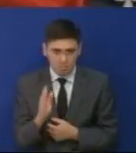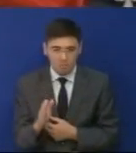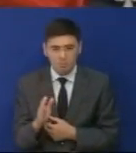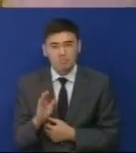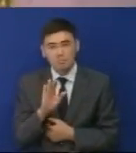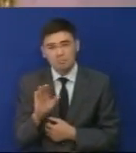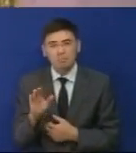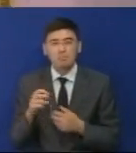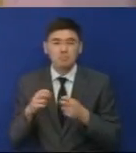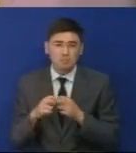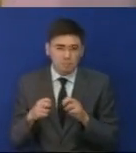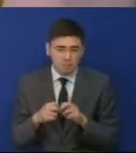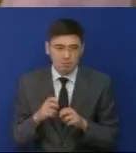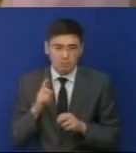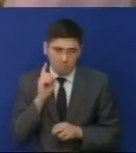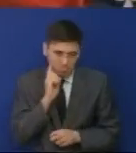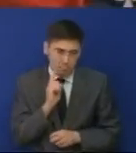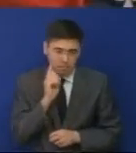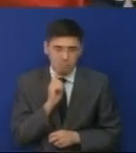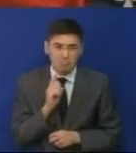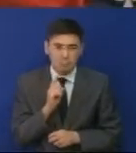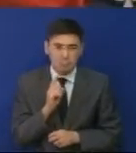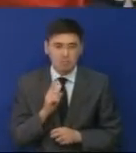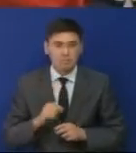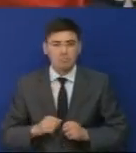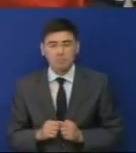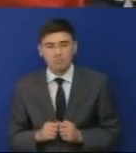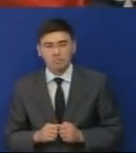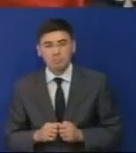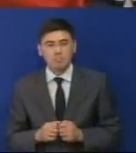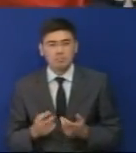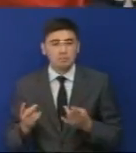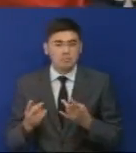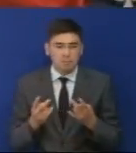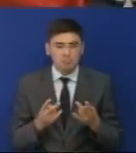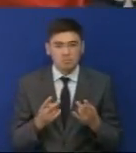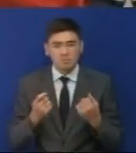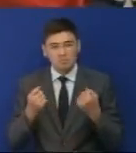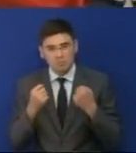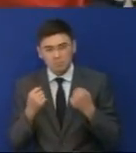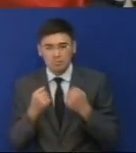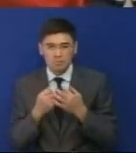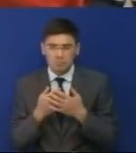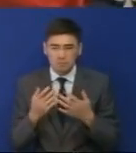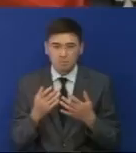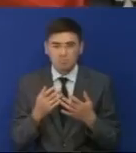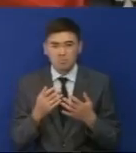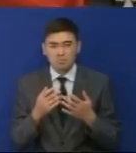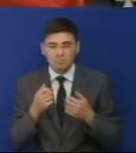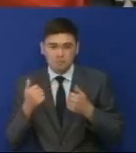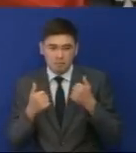все-таки все это исправимо не в этом суть садить участвует разных мероприятиях спортивных секциях ездит на